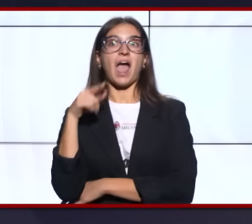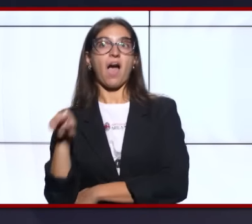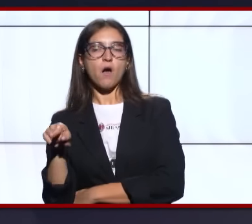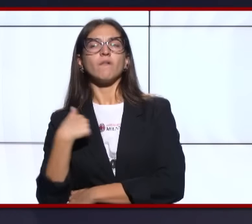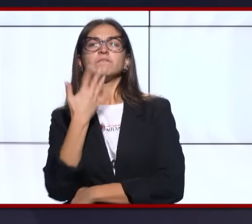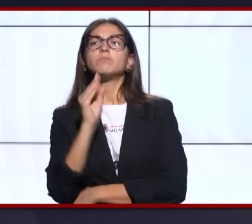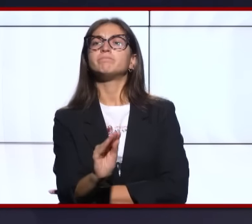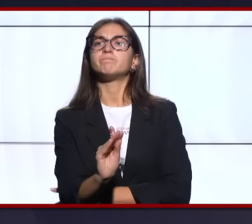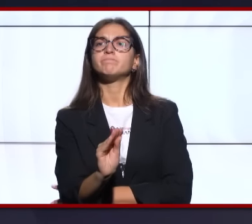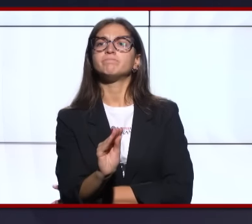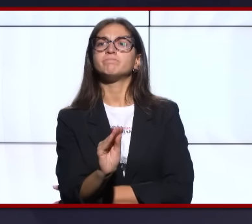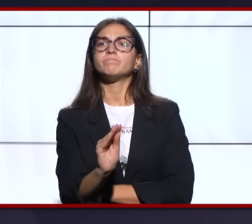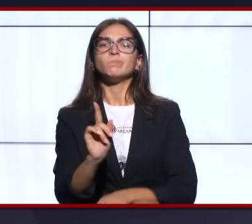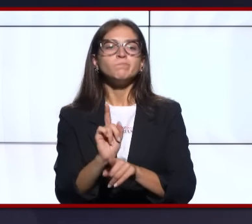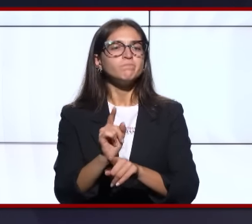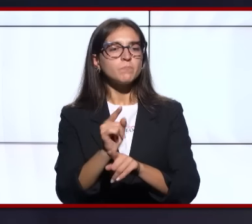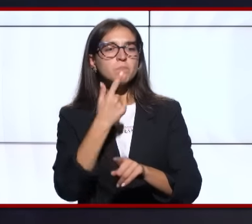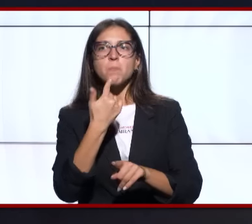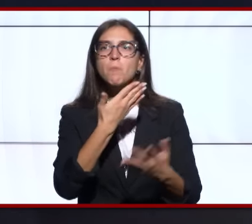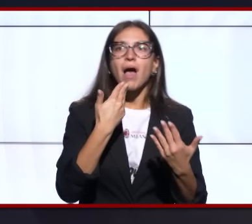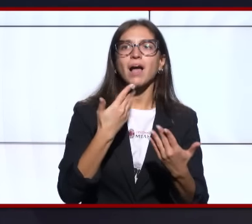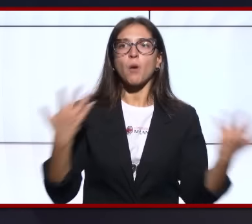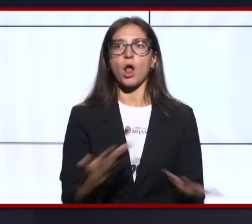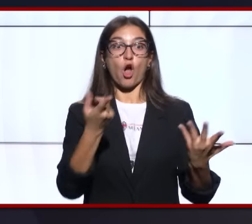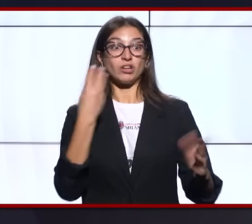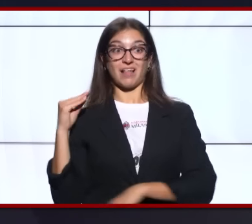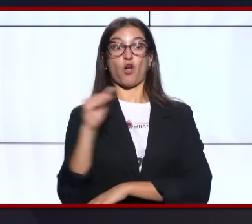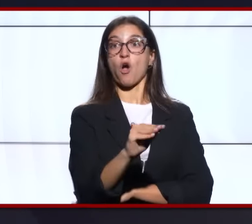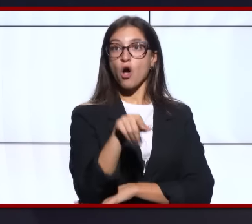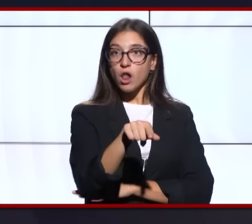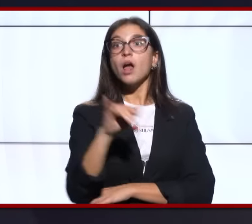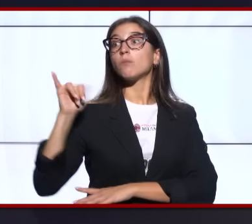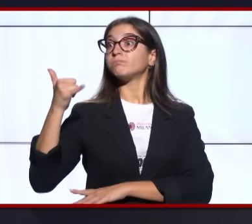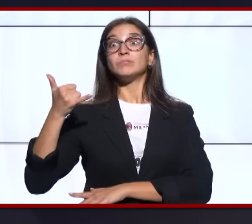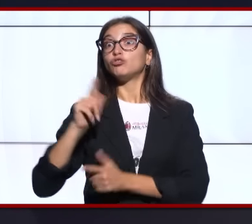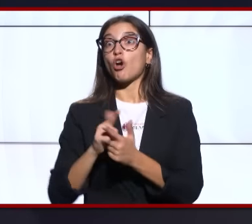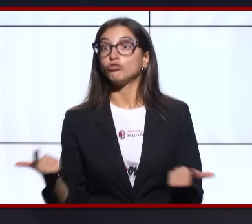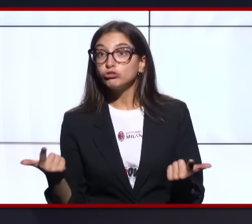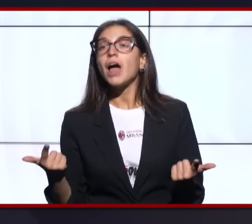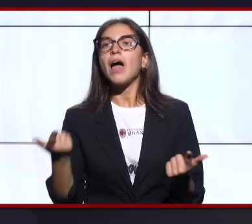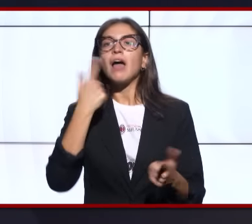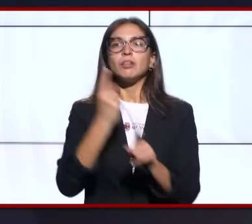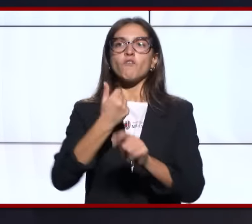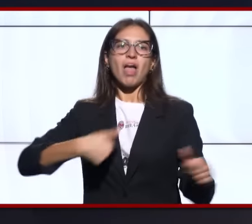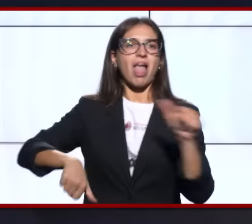di quella copertura magari mancata in occasione del gol subito che quello che invece ha fatto con il pallone tra i piedi che è stato abbastanza positivo non è